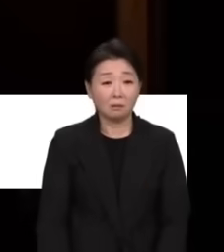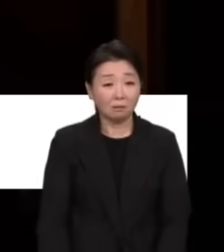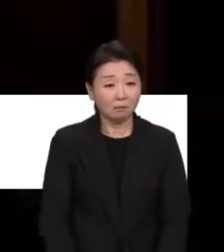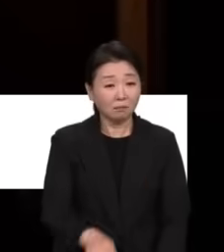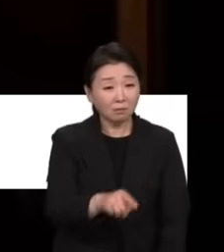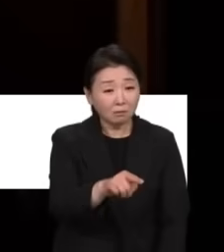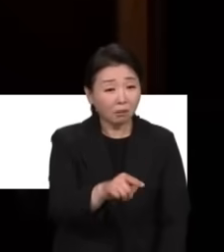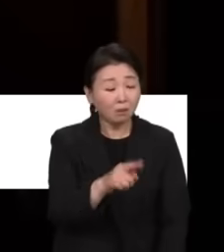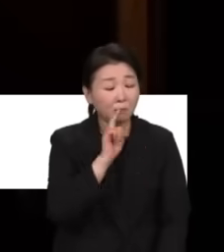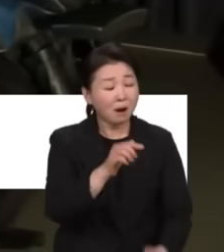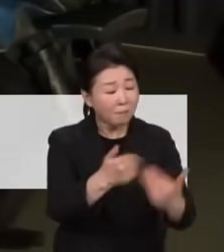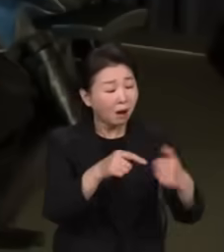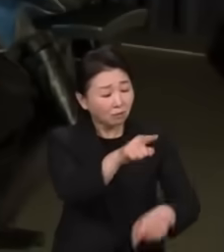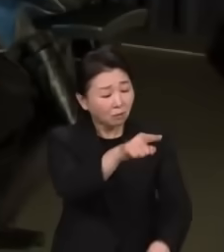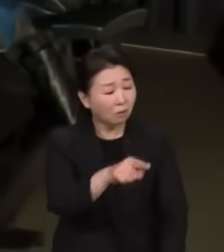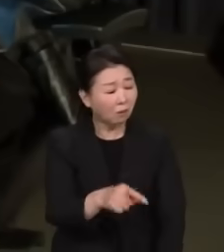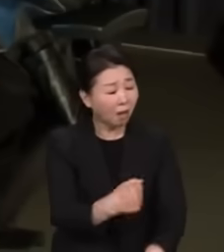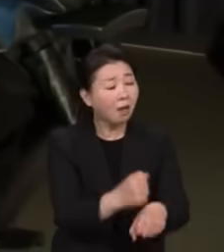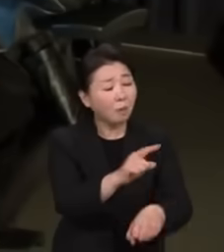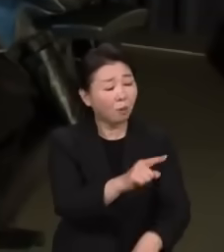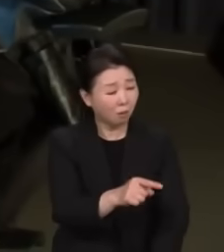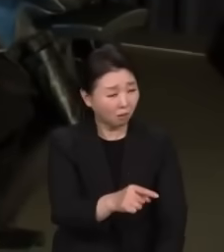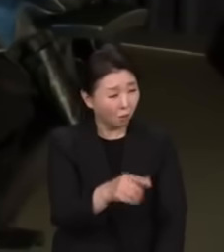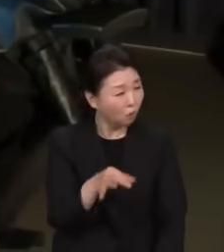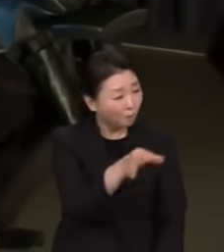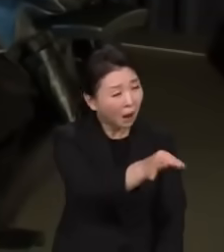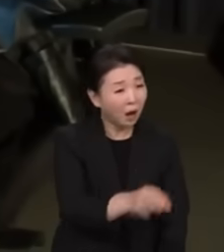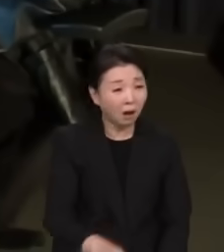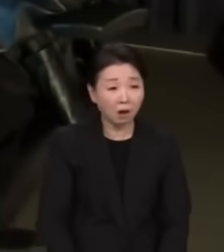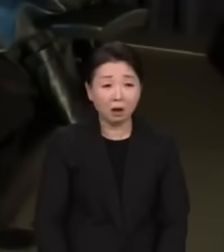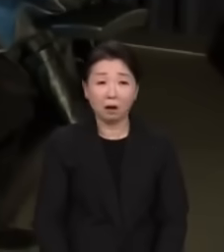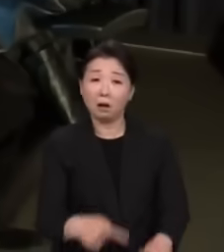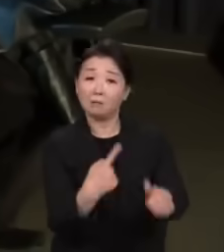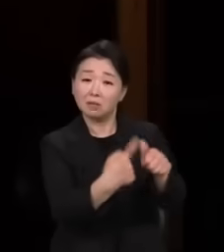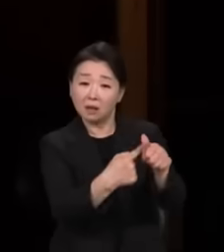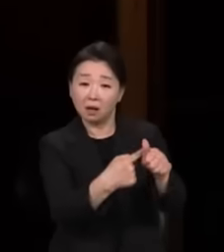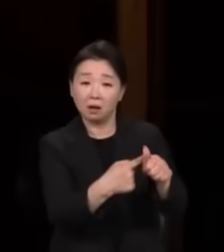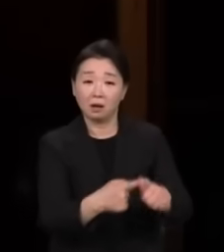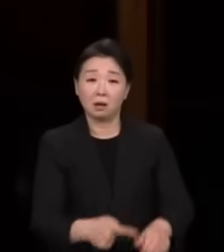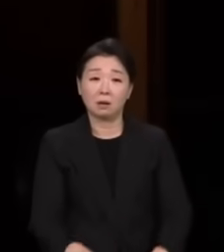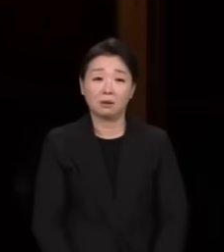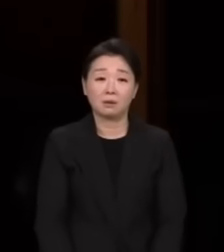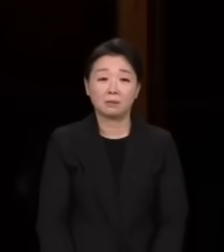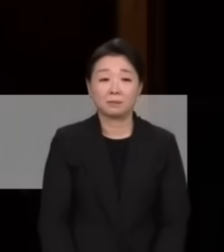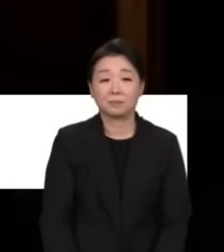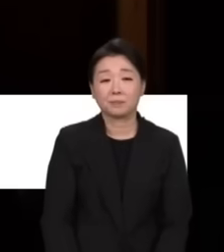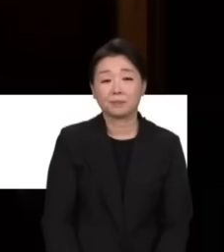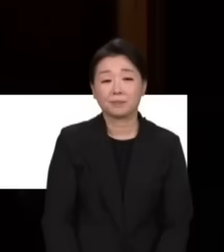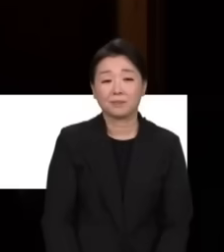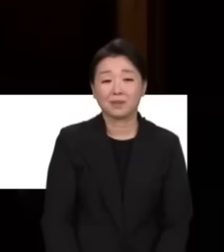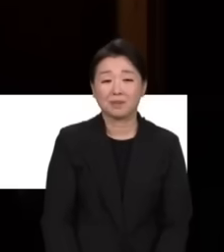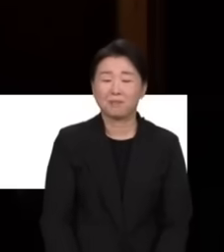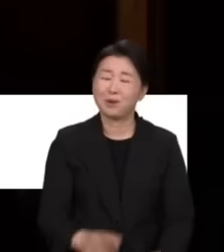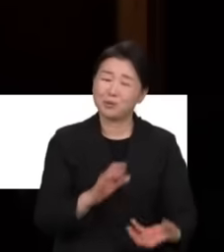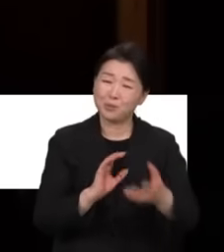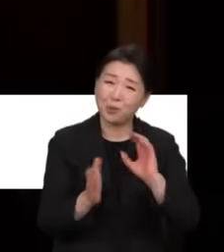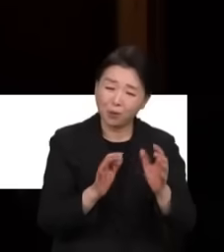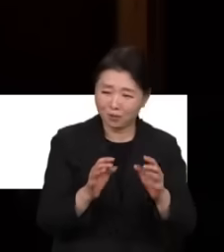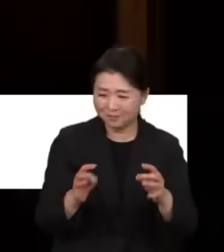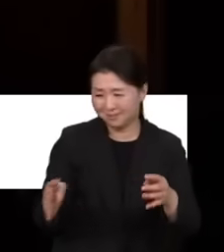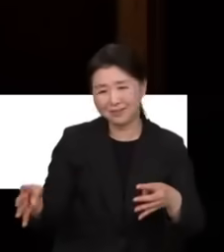거냐? 그러면서 얼굴 바닥하냐고. 일방적인 비난을 받았다고도 했습니다. 포럼이라든가 어떤